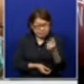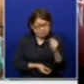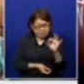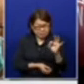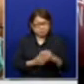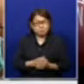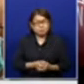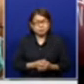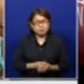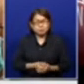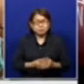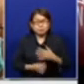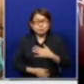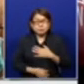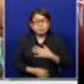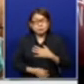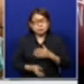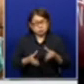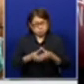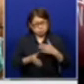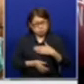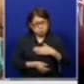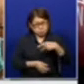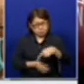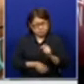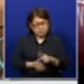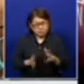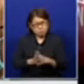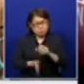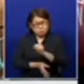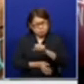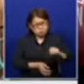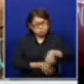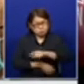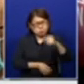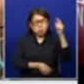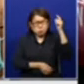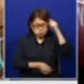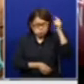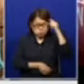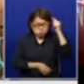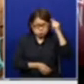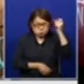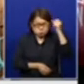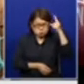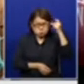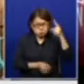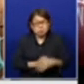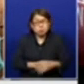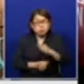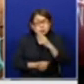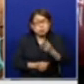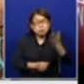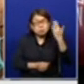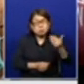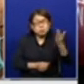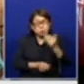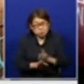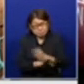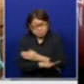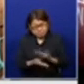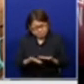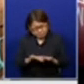การที่พรรคเพื่อไทยและส.ส.ทุกคนตระหนักถ้าในวันนั้นนะครับเราเห็